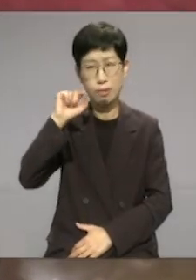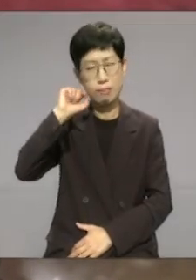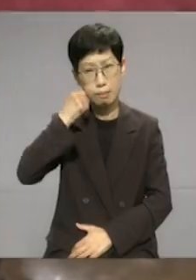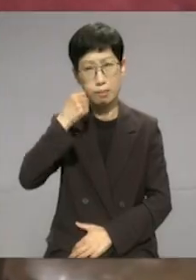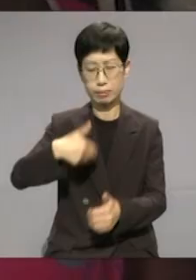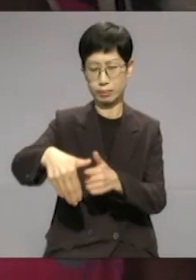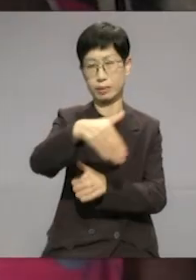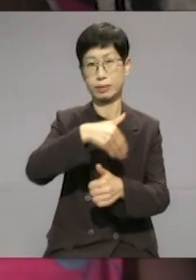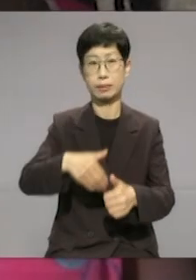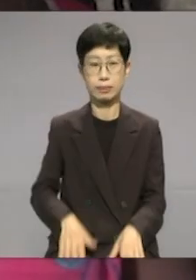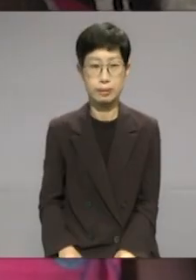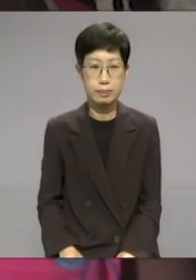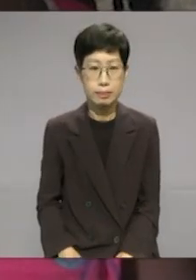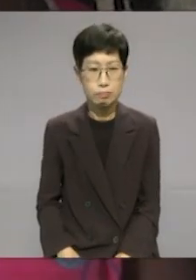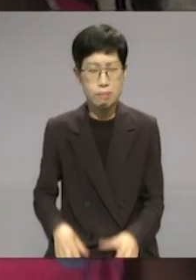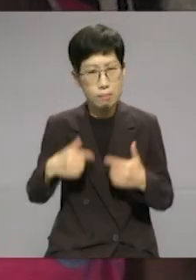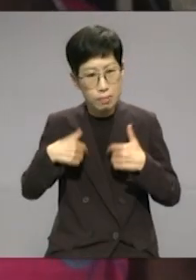힘듭니다.